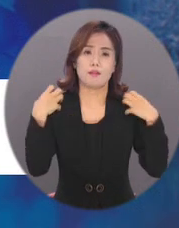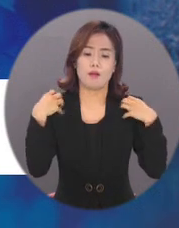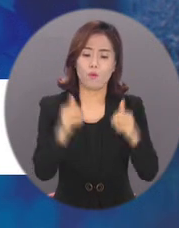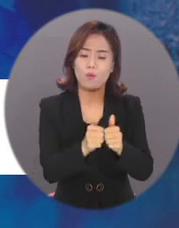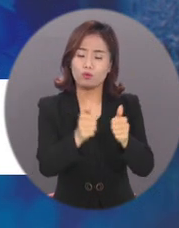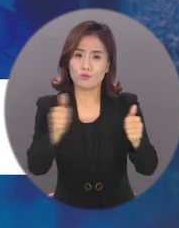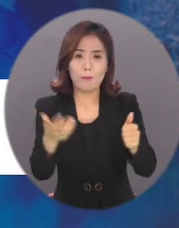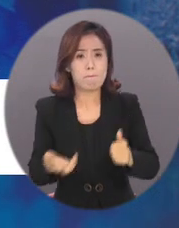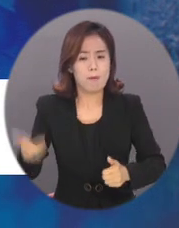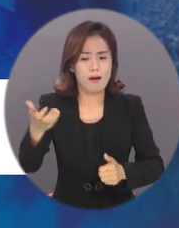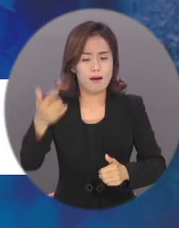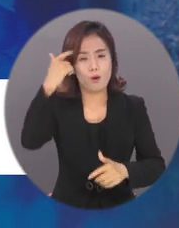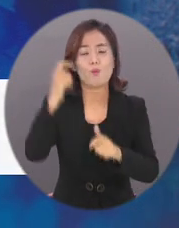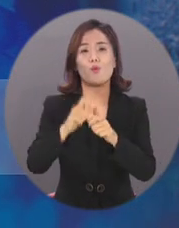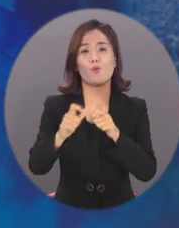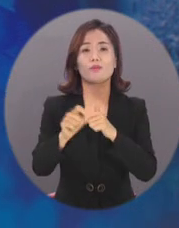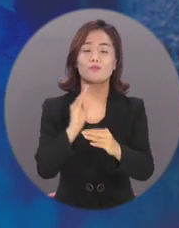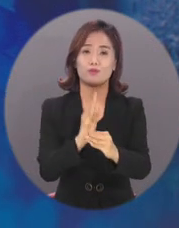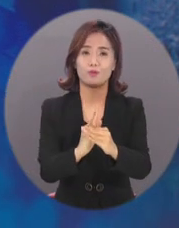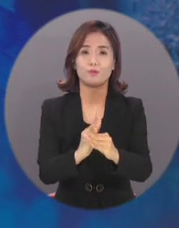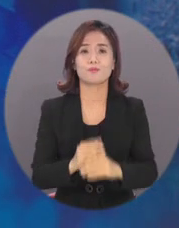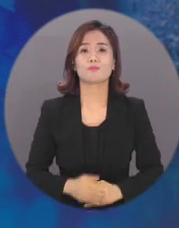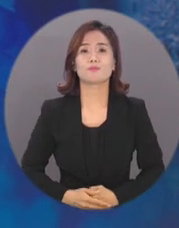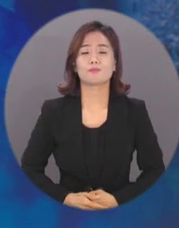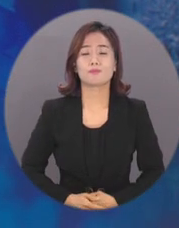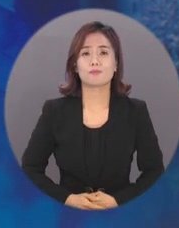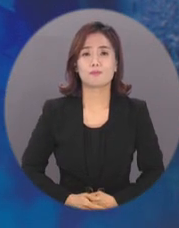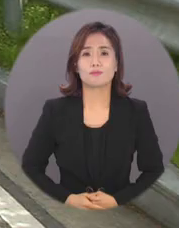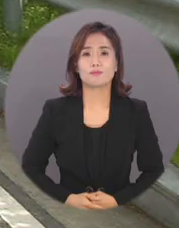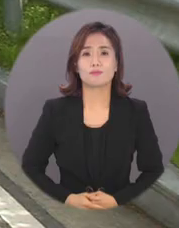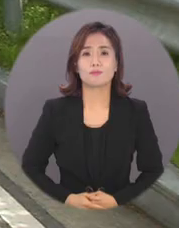두기를 상향할지 고심하고 있습니다. 송정근 기자가 보도합니다.